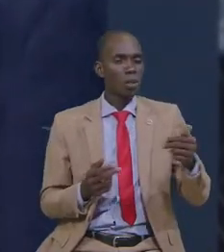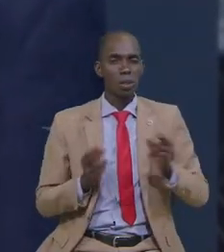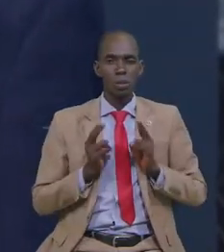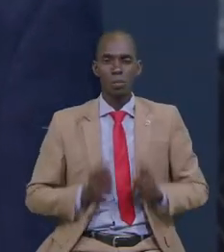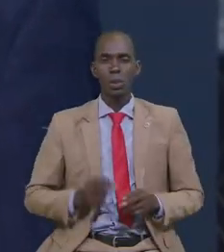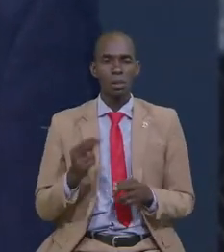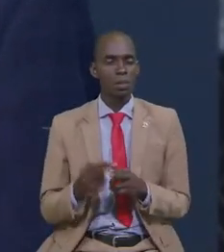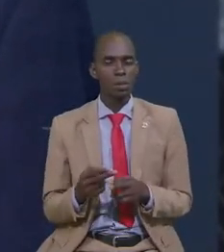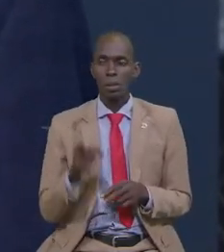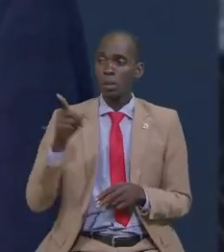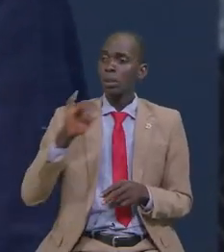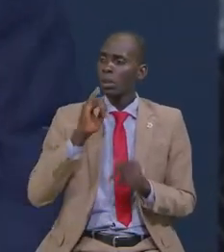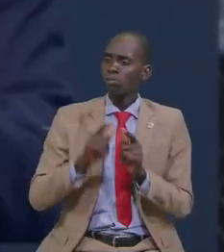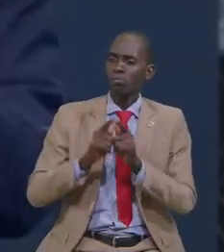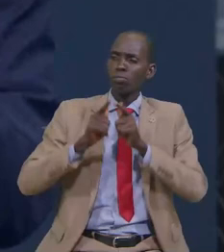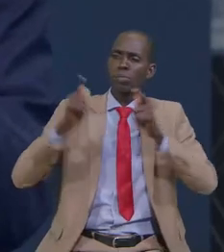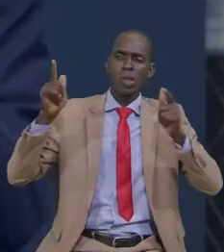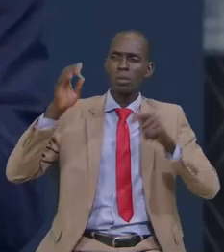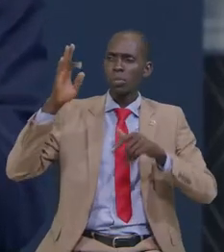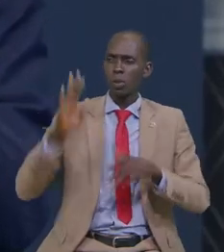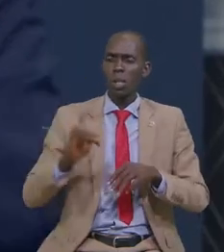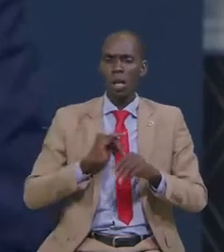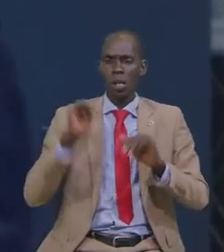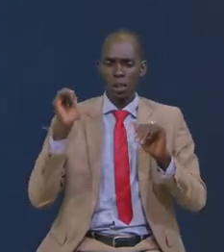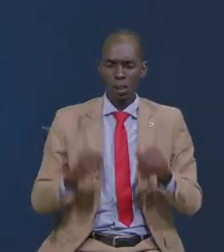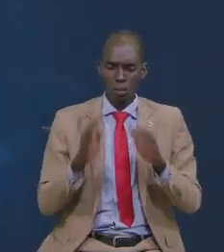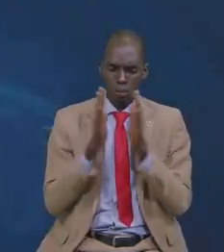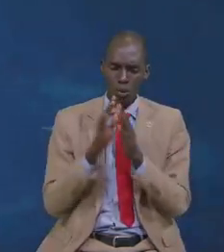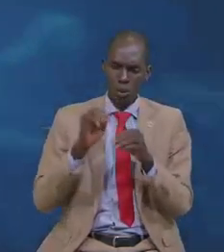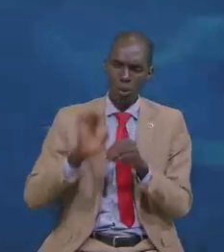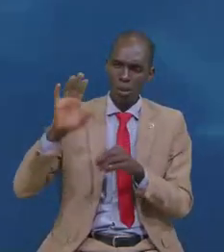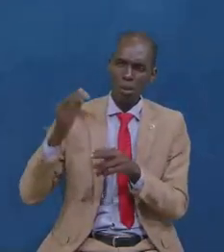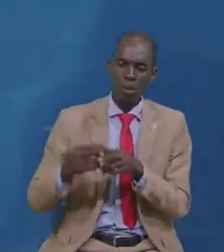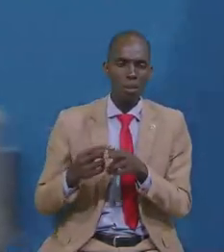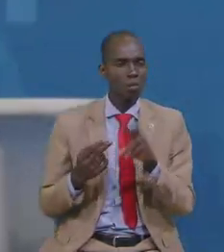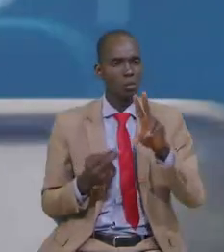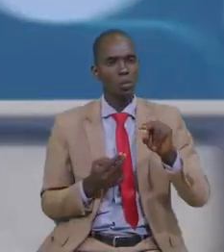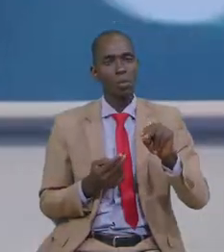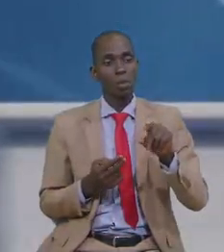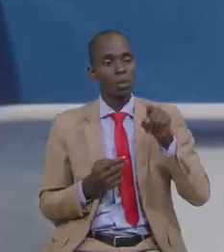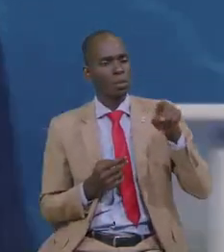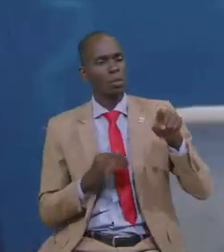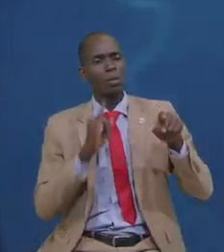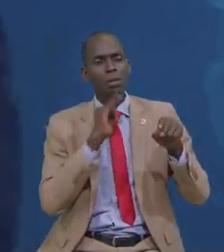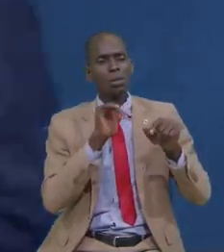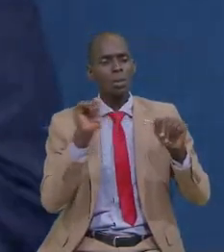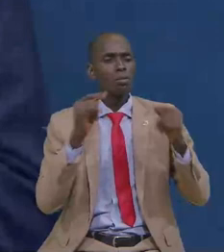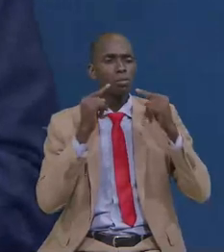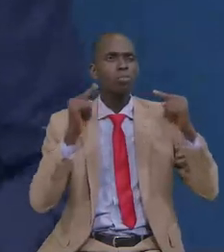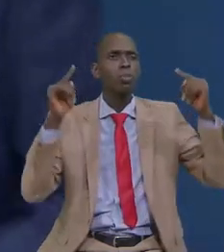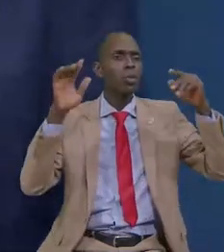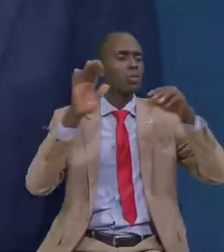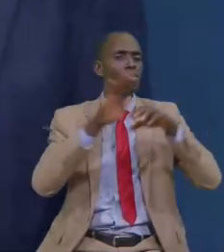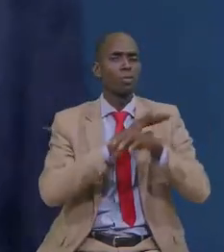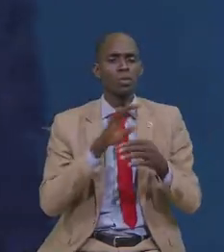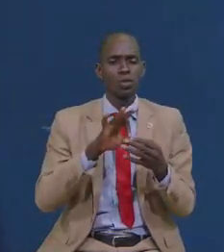Pas au nom de quelqu'un, c'est un grand prédicateur, je vais prier en son nom, non. Ça,